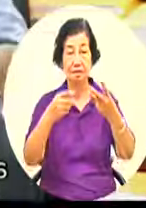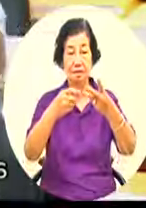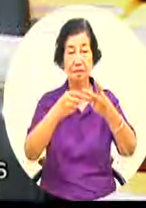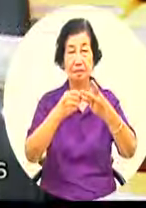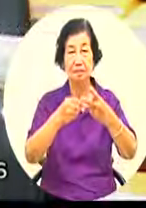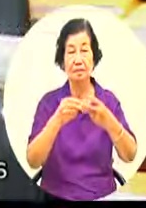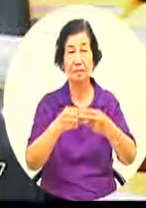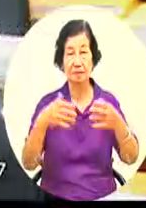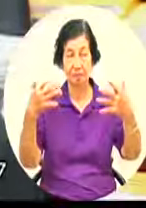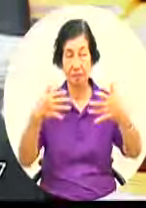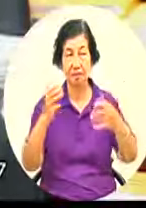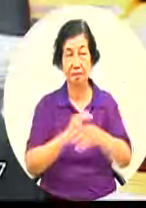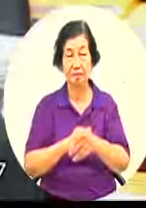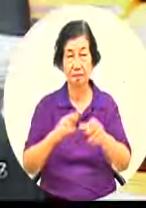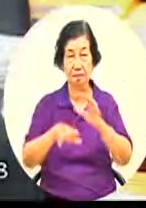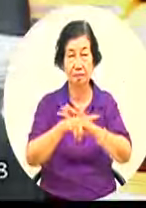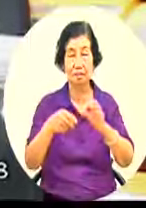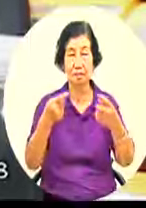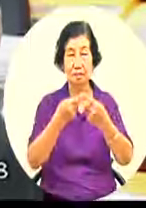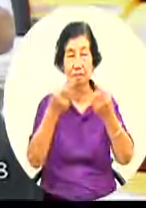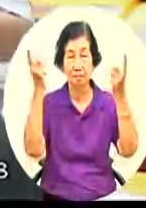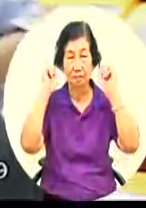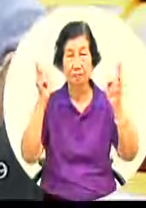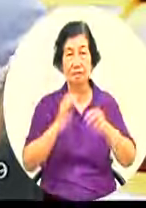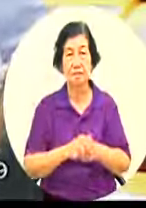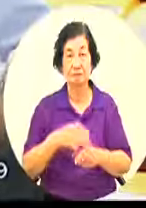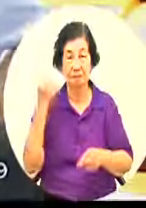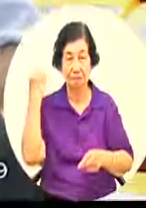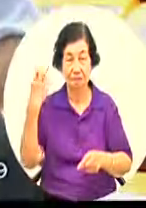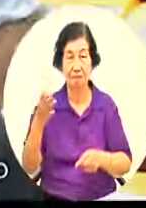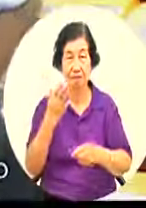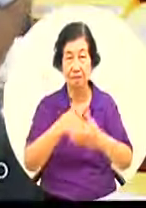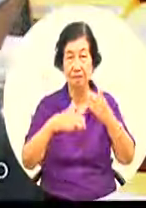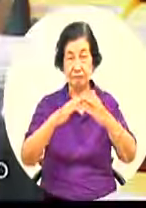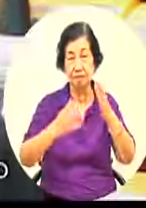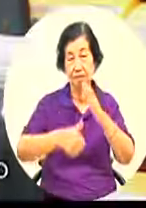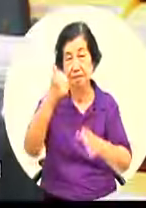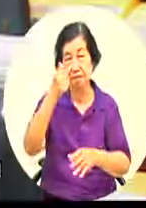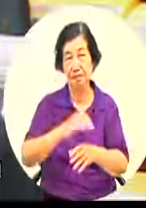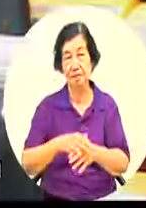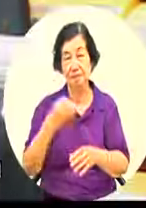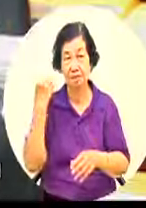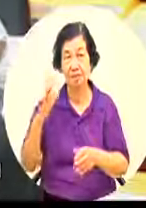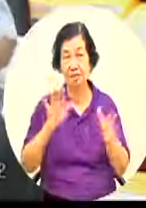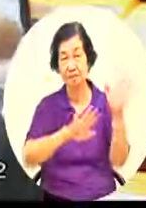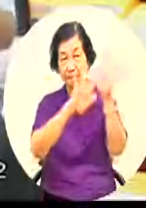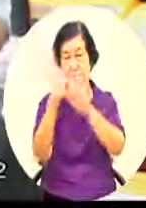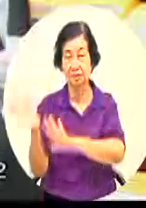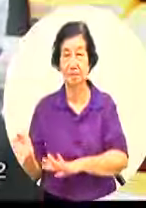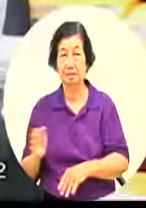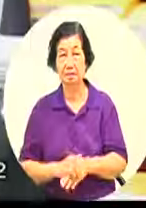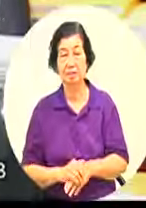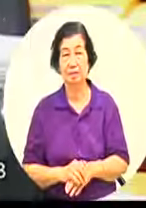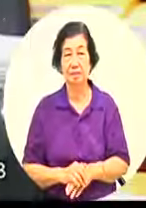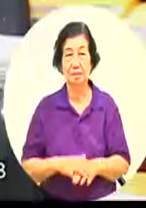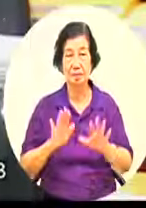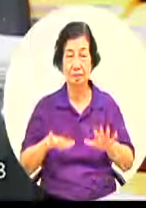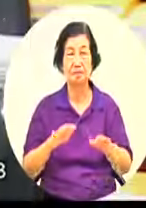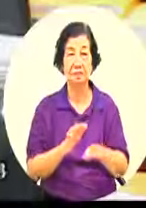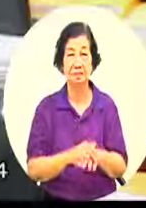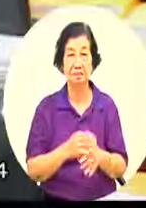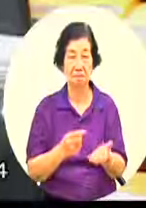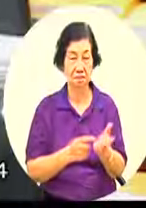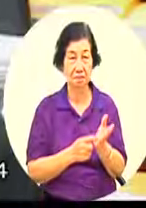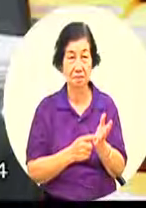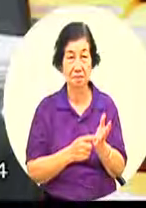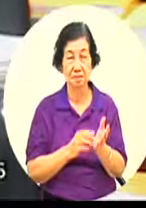大的部分，空大我想新校长新气象，那当然我觉得到目前的表现，我跟空大校